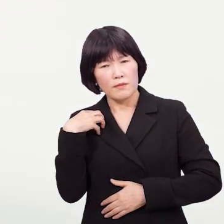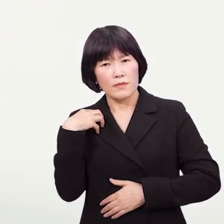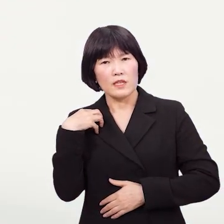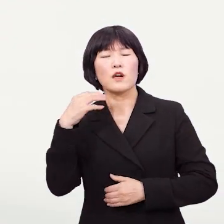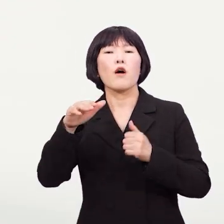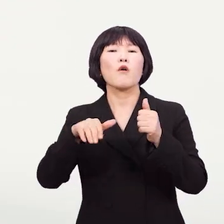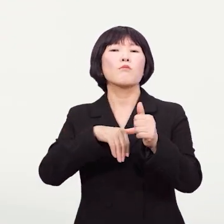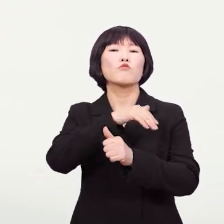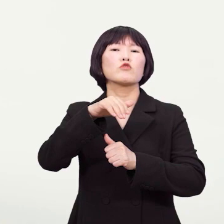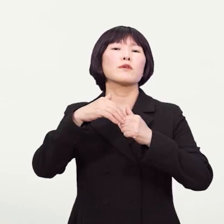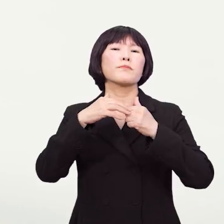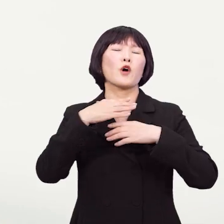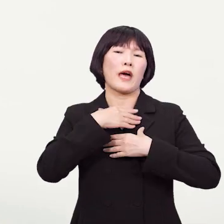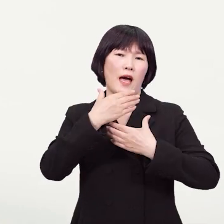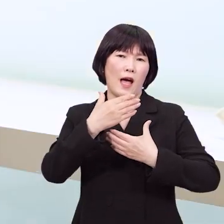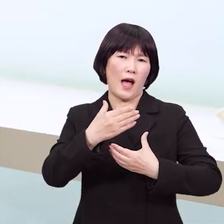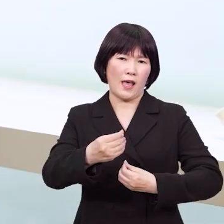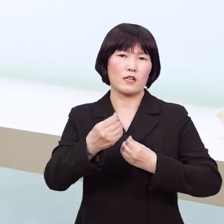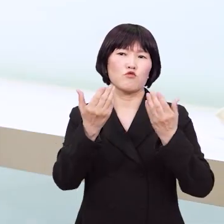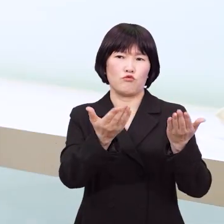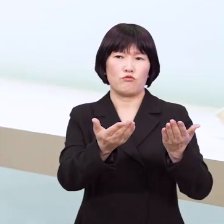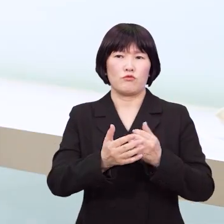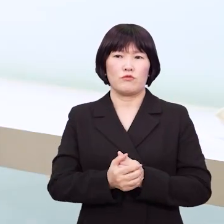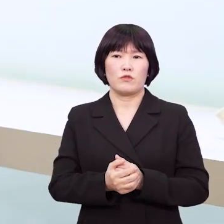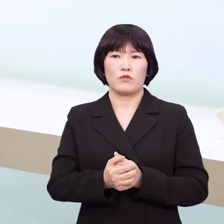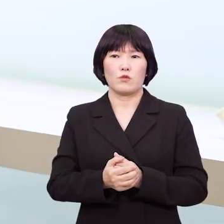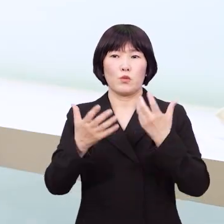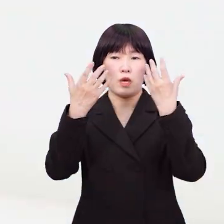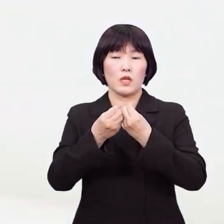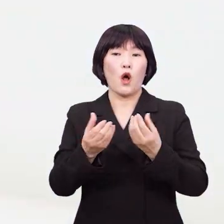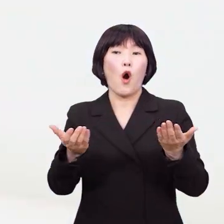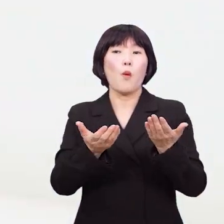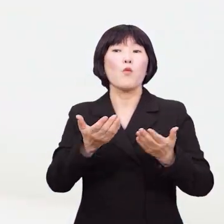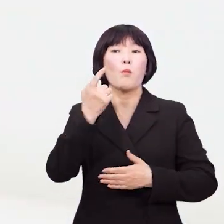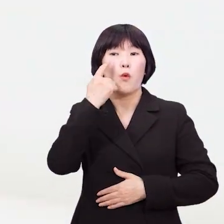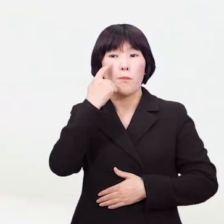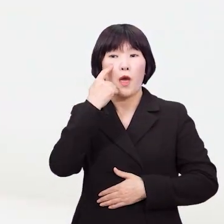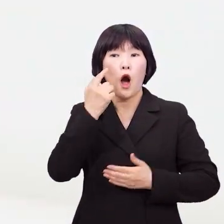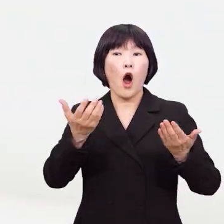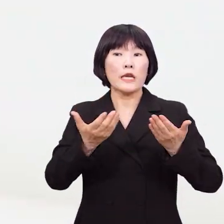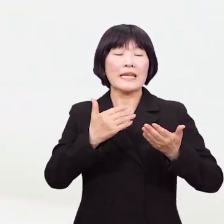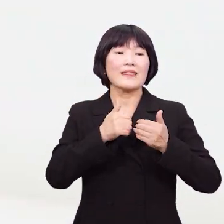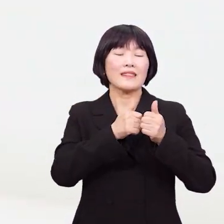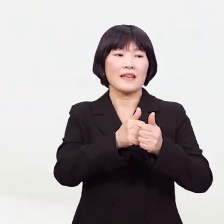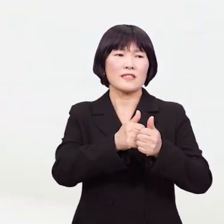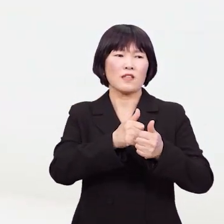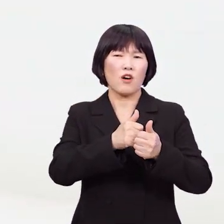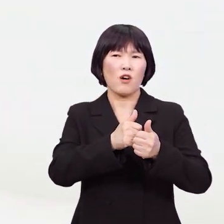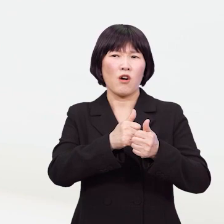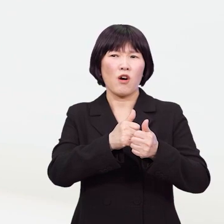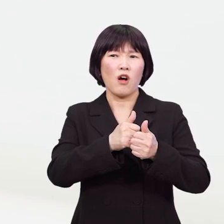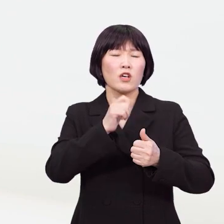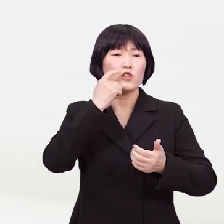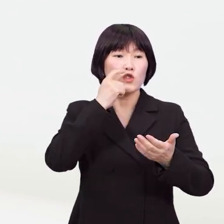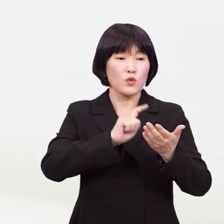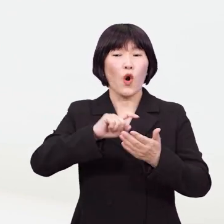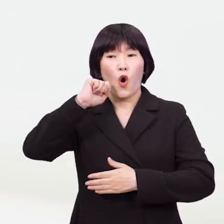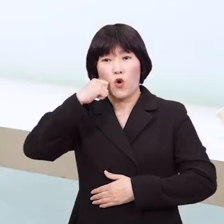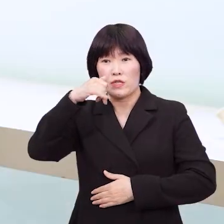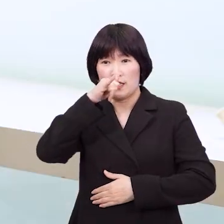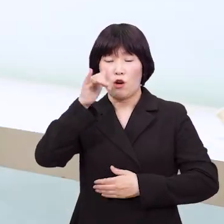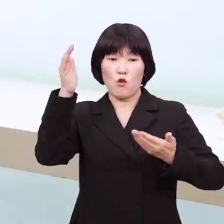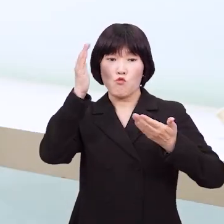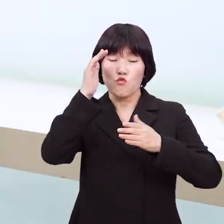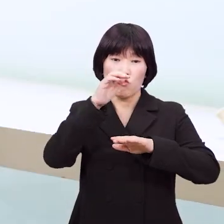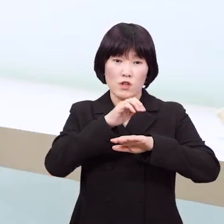있어요. 업무를 이제 하다 보면 이제 강도 같은 게 있어요. 회원들마다 조금 이제 특성이 조금 다르기